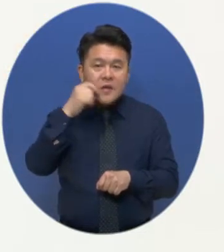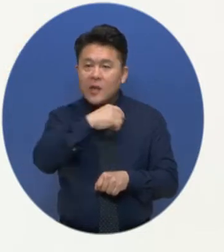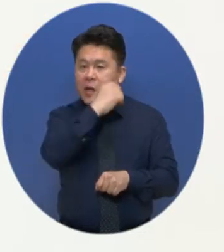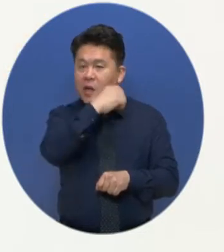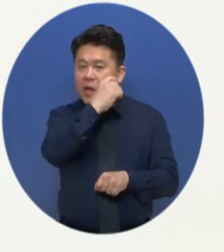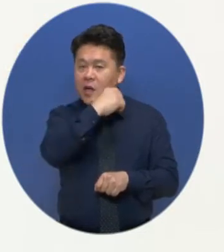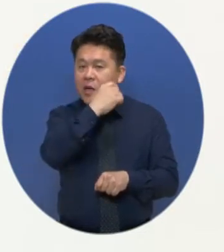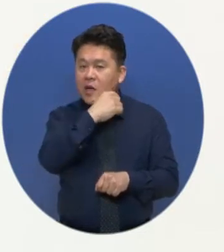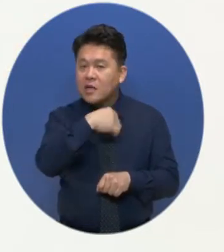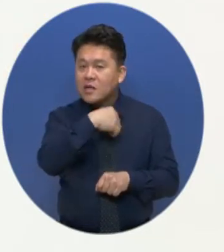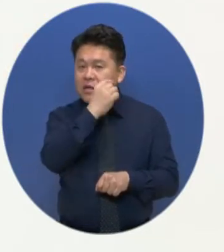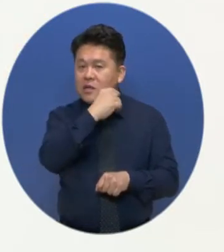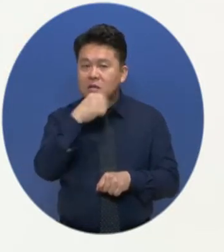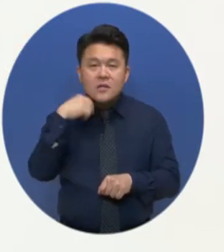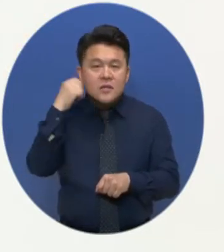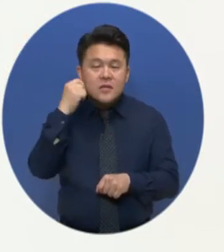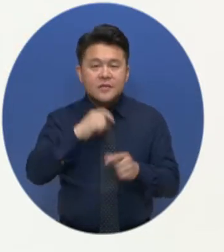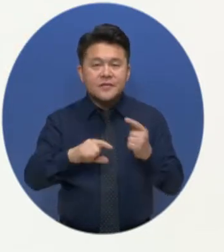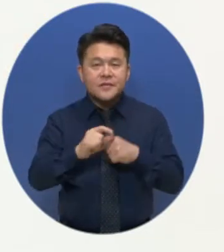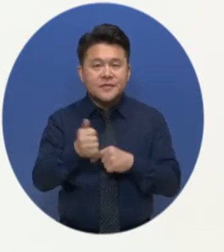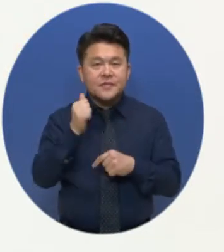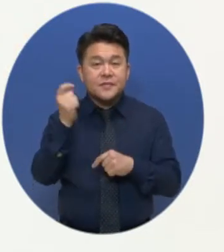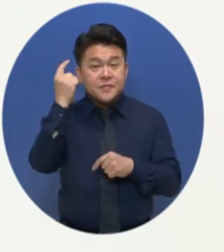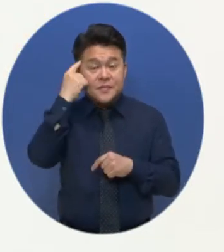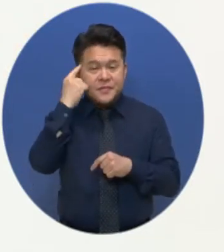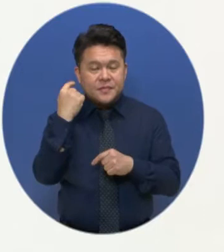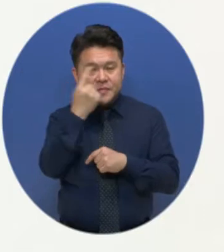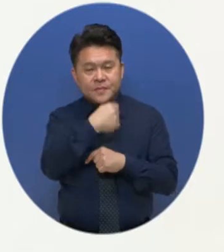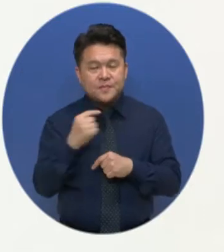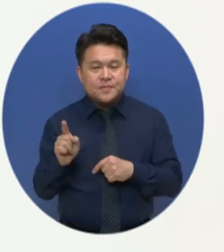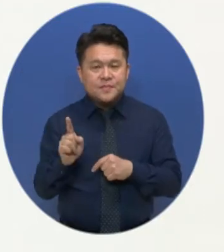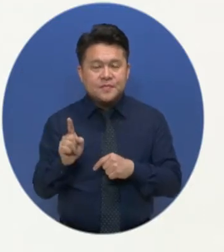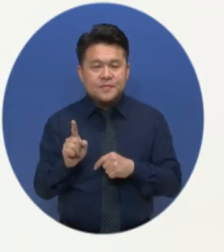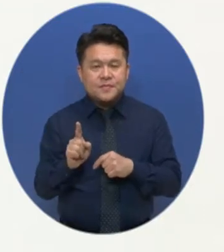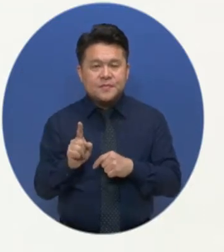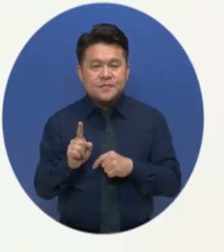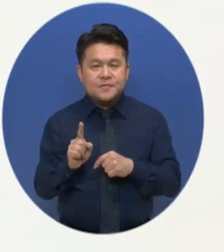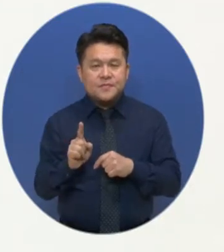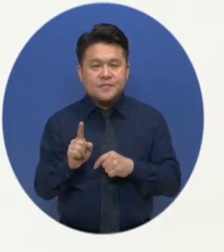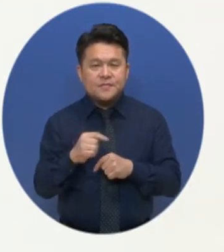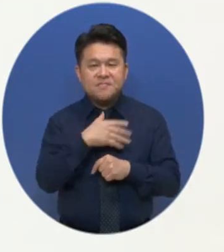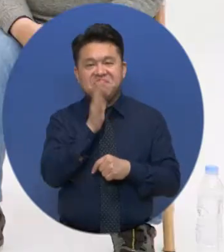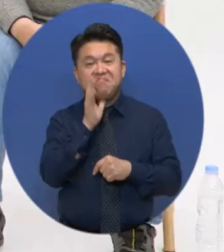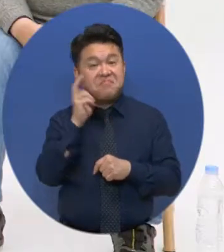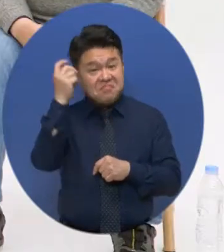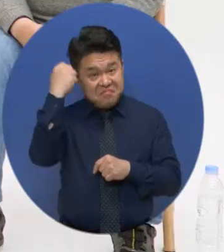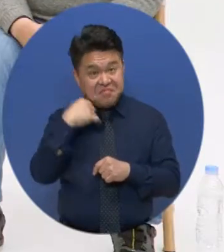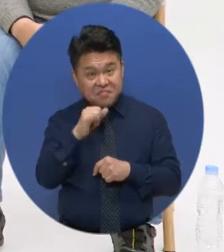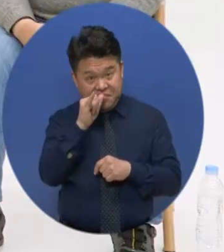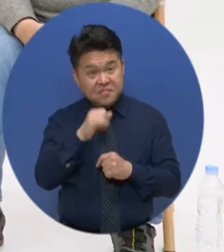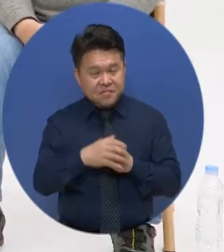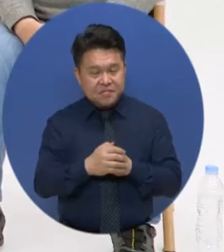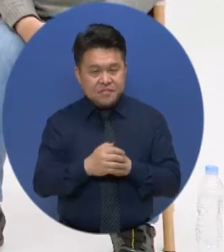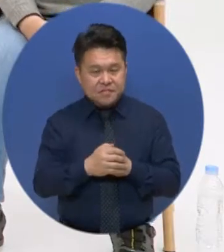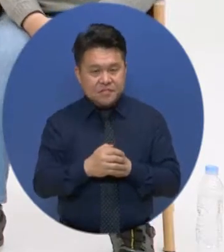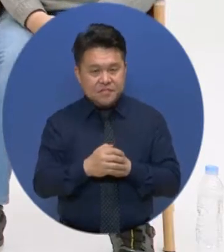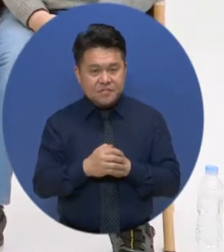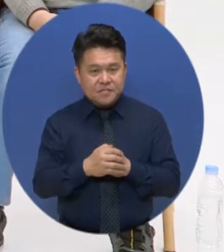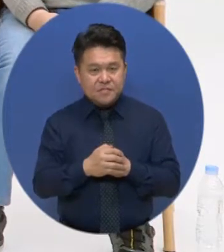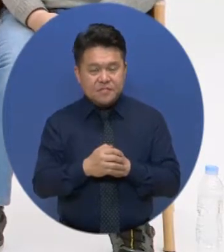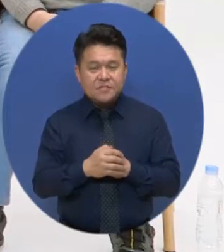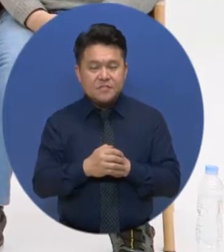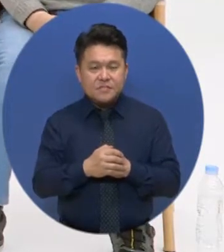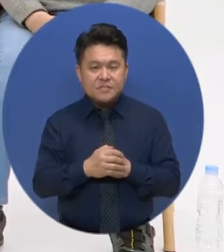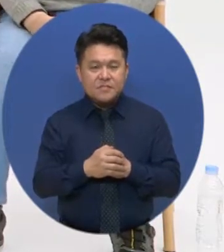코 아래쪽으로 그리면 조금 얼굴이 살짝 조금 더 연령이 있어 보이는 네, 그런 느낌이